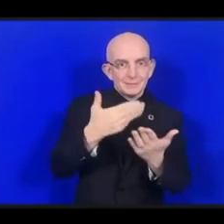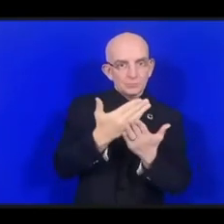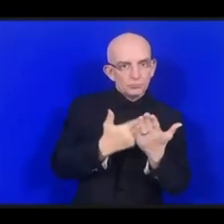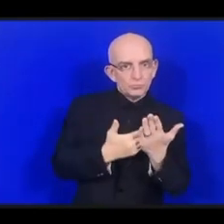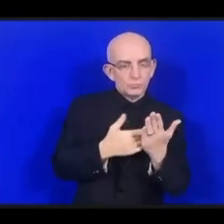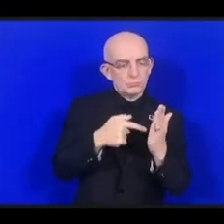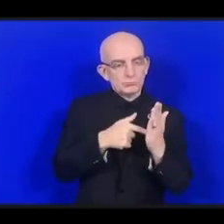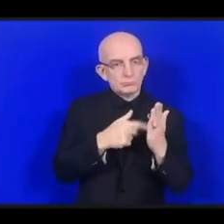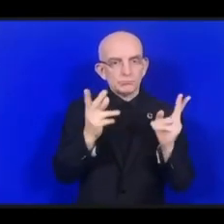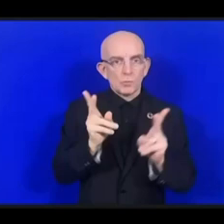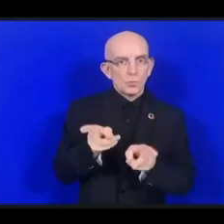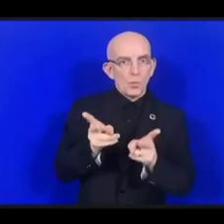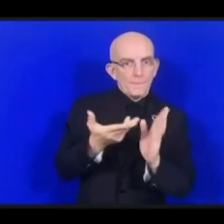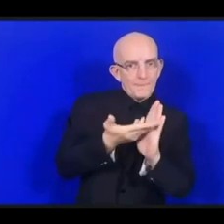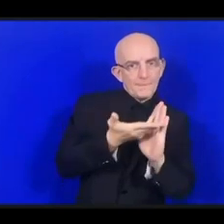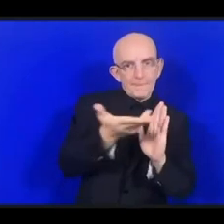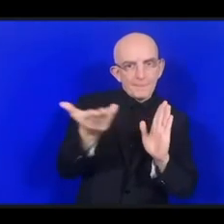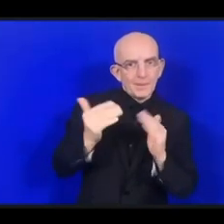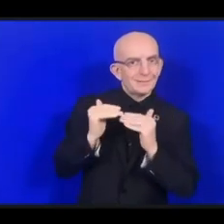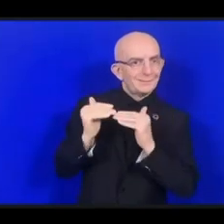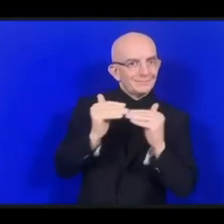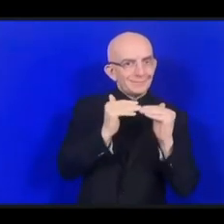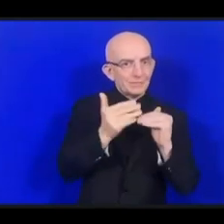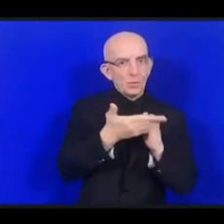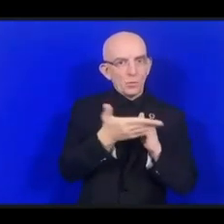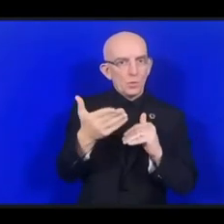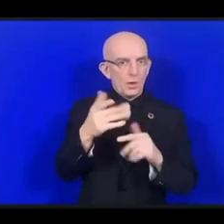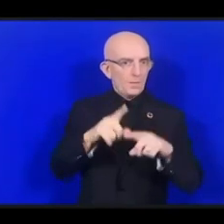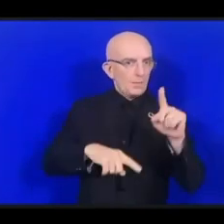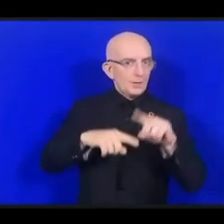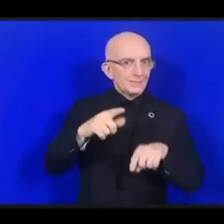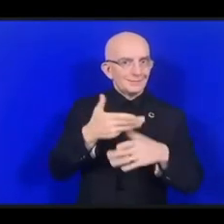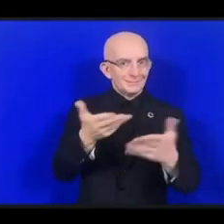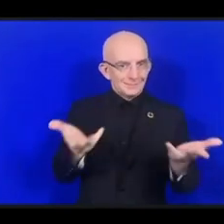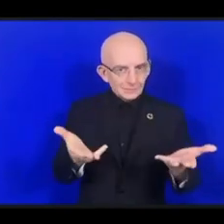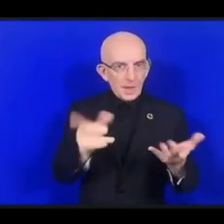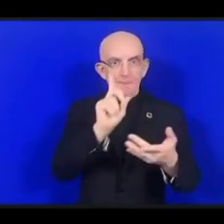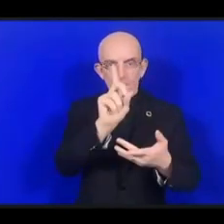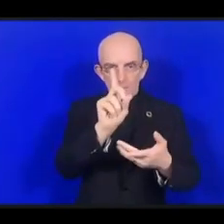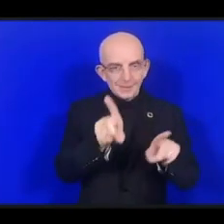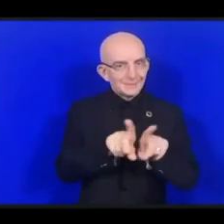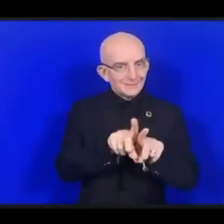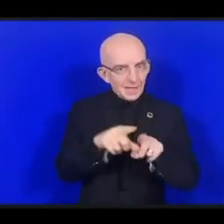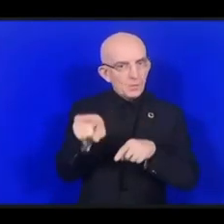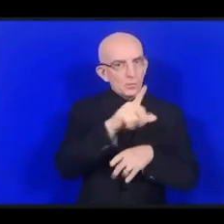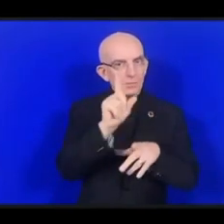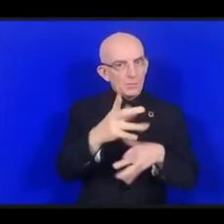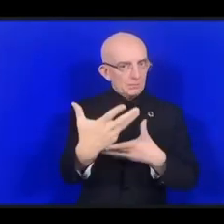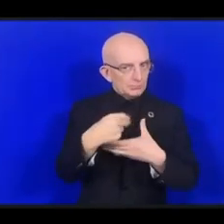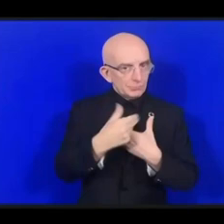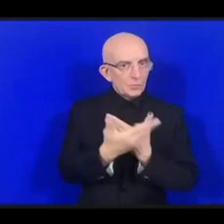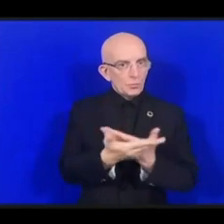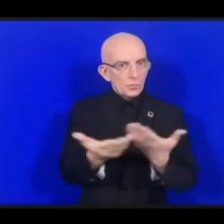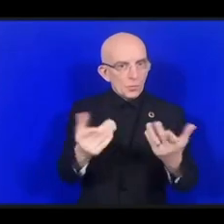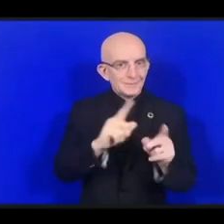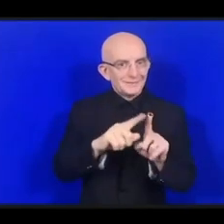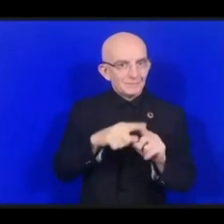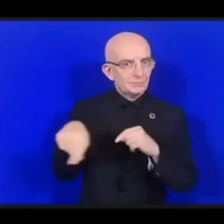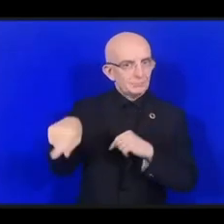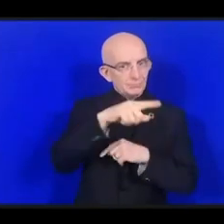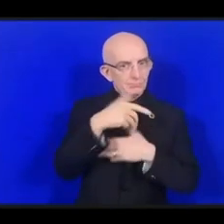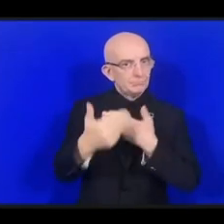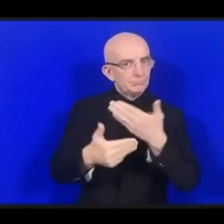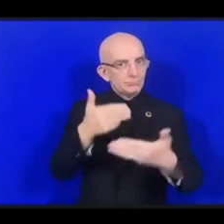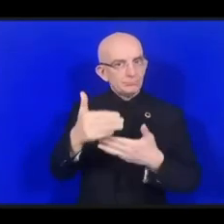à l'avantplan de l'élaboration de l'intelligence artificielle je pense que